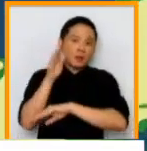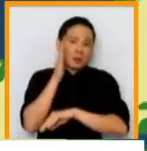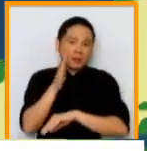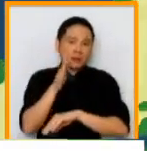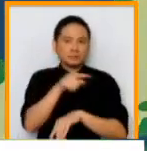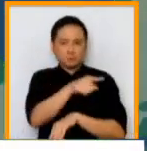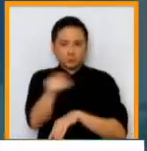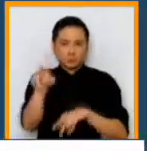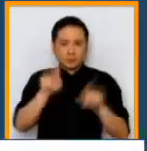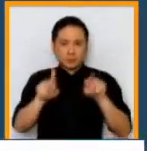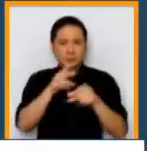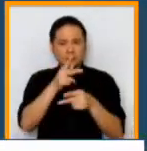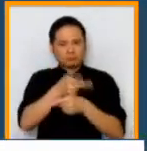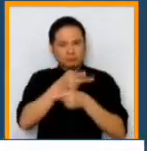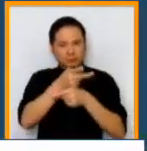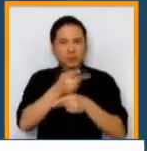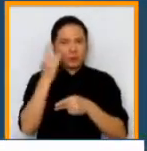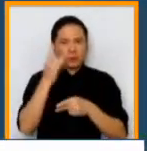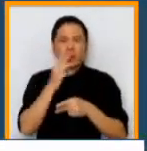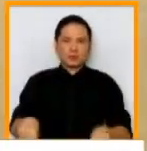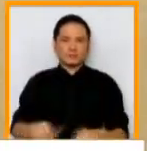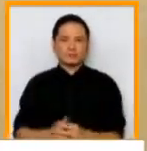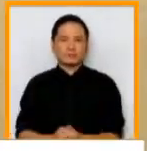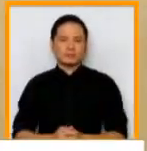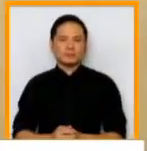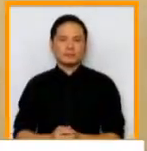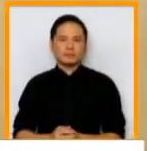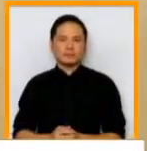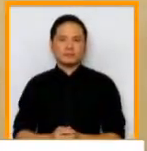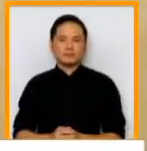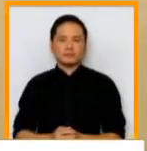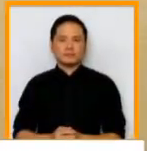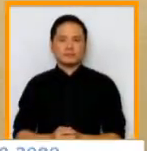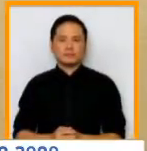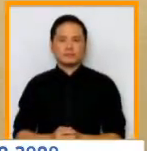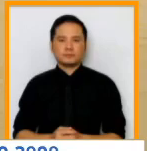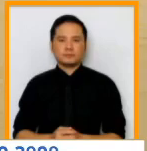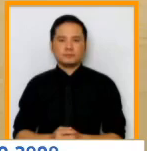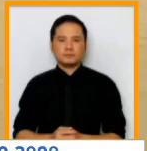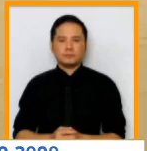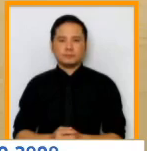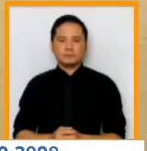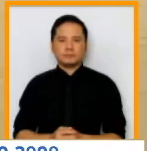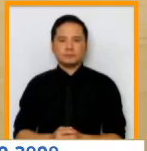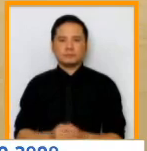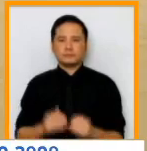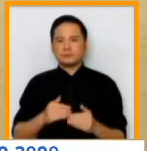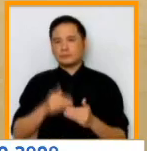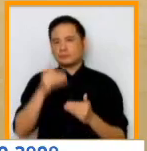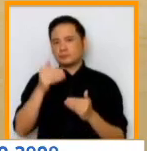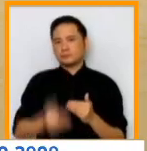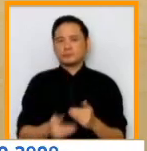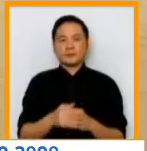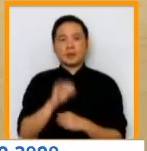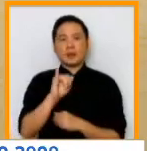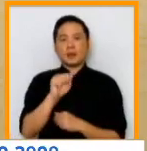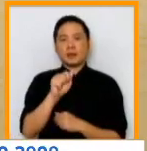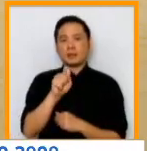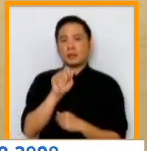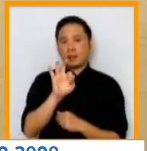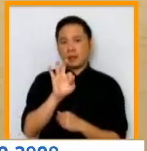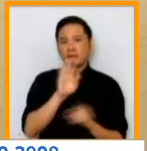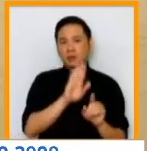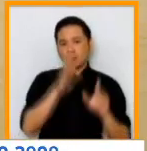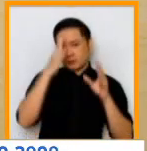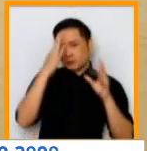sa banta ng flash flood at landslide. Naglabas na ng desisyon ng IATF simula po bukas hanggang katapusan ng